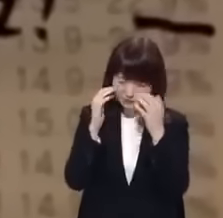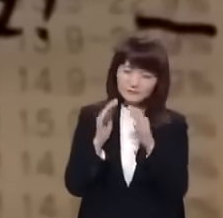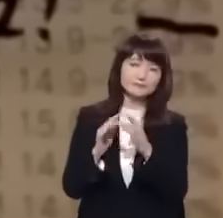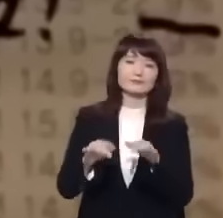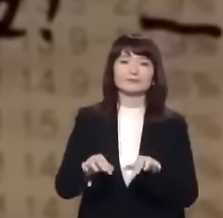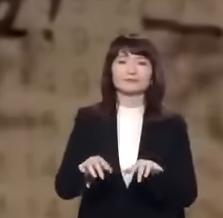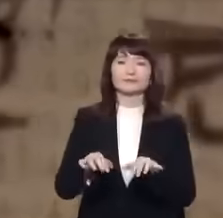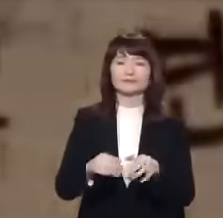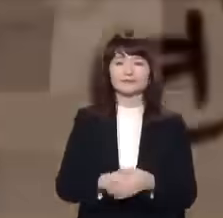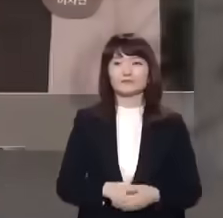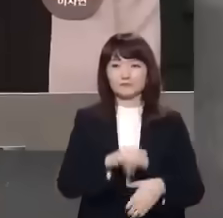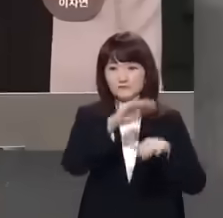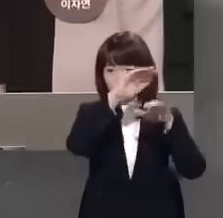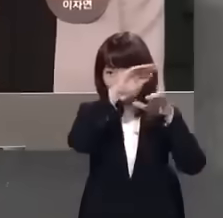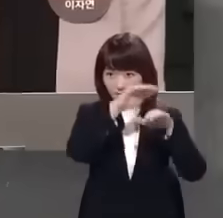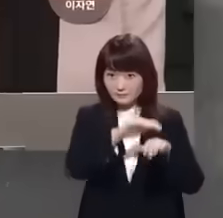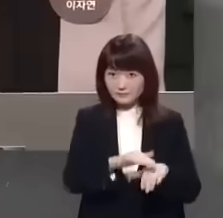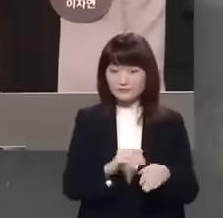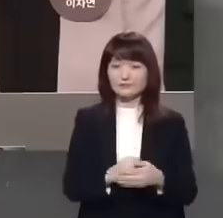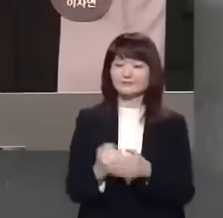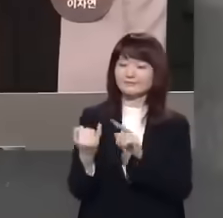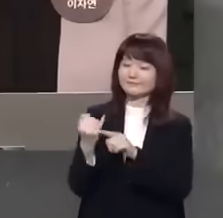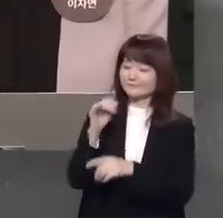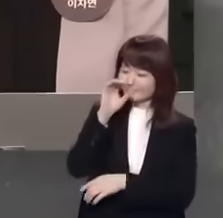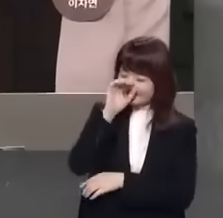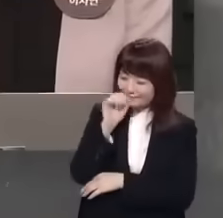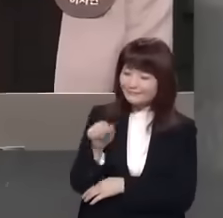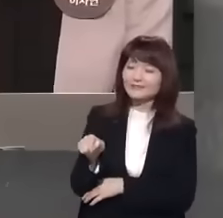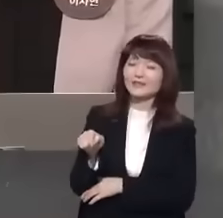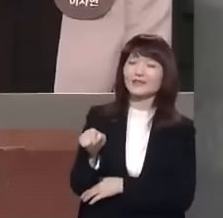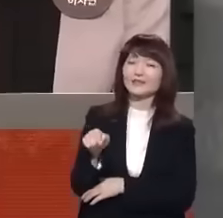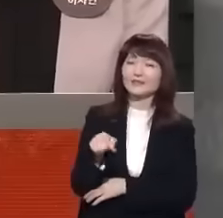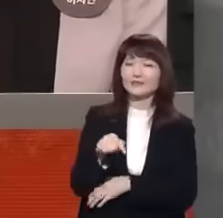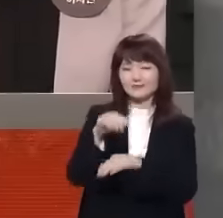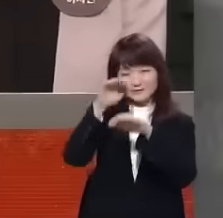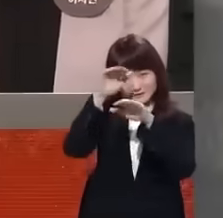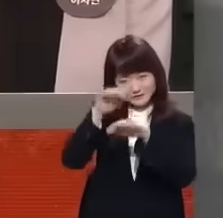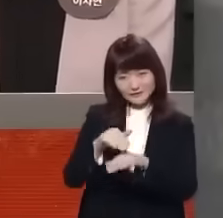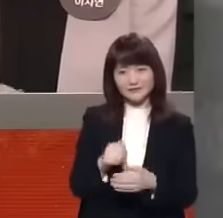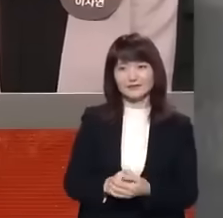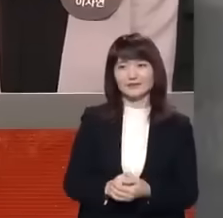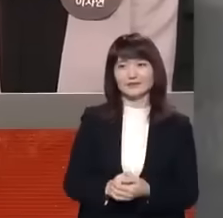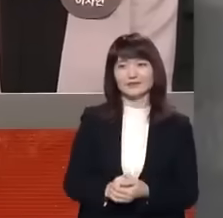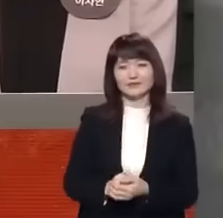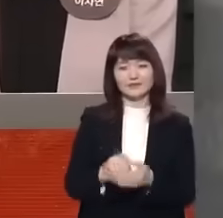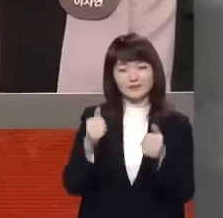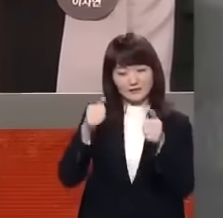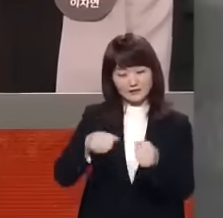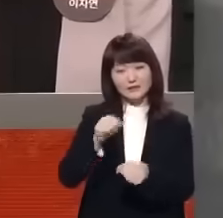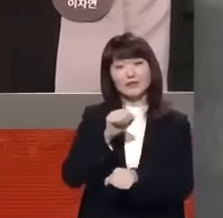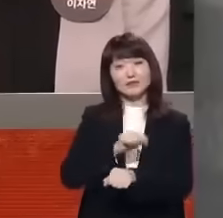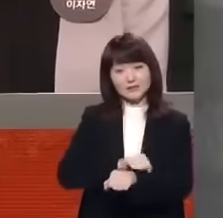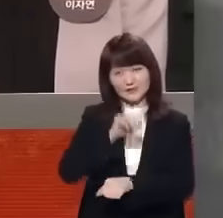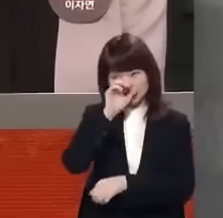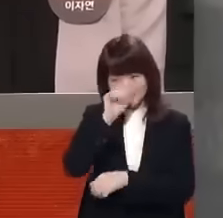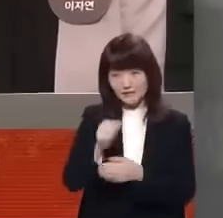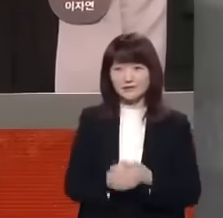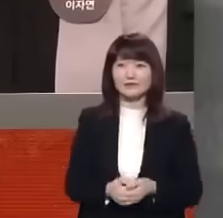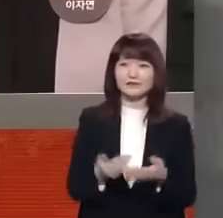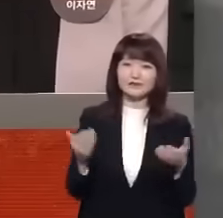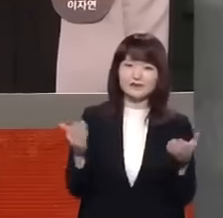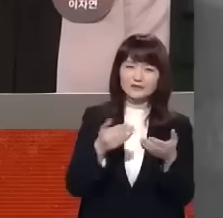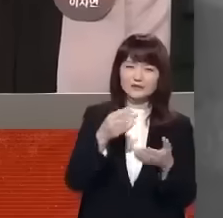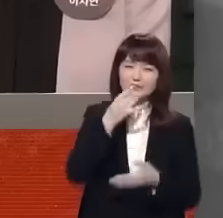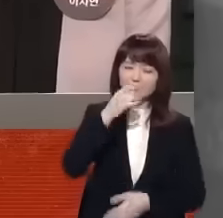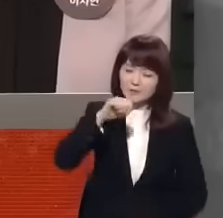있습니다. 이 내용을 보면요. 하나같이 호감을 표시하는 내용입니다. 뭐 구김살 없이 일하는 모습이 보기 좋다. 일하고 밥 먹을 때도 항상 네